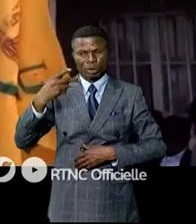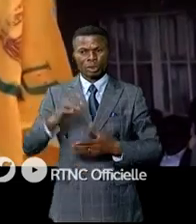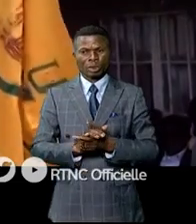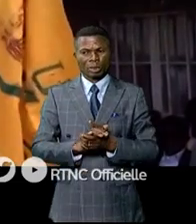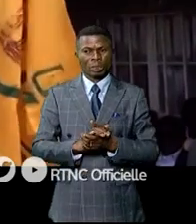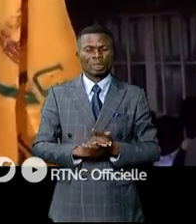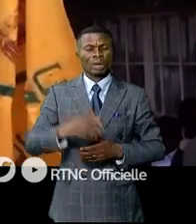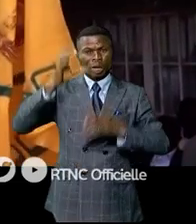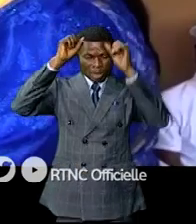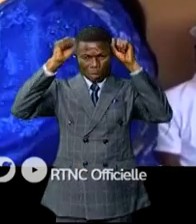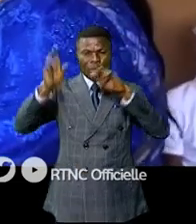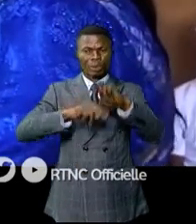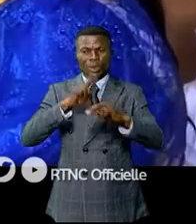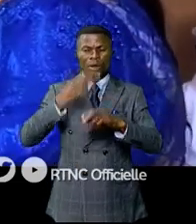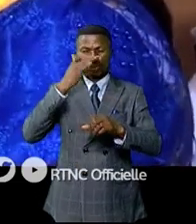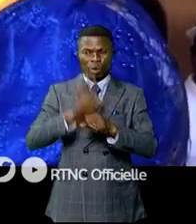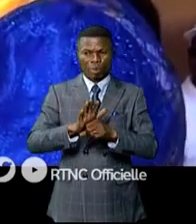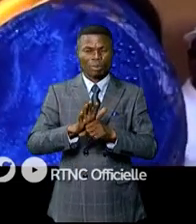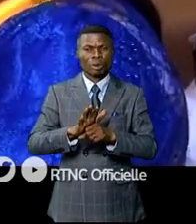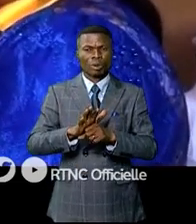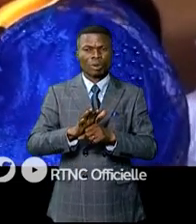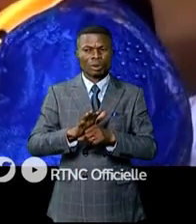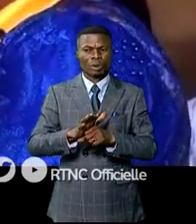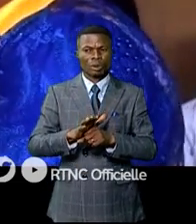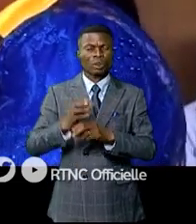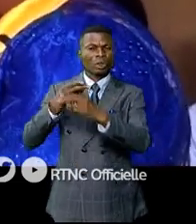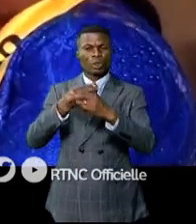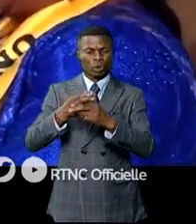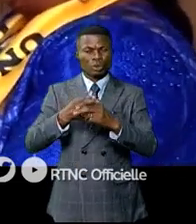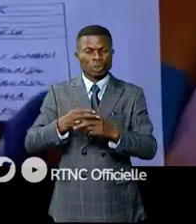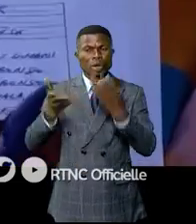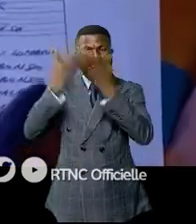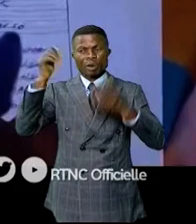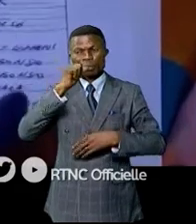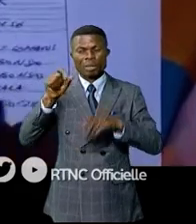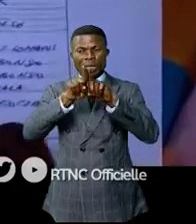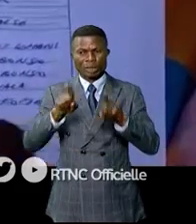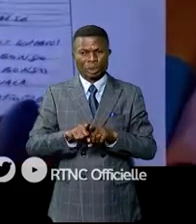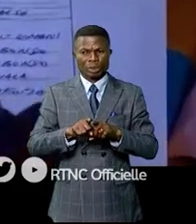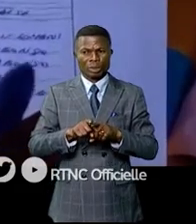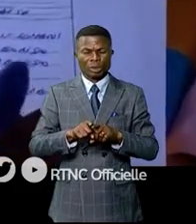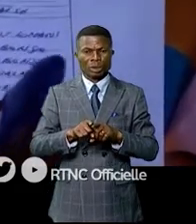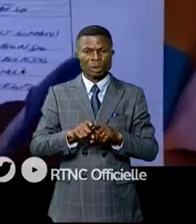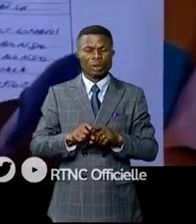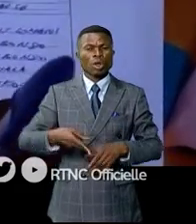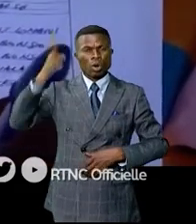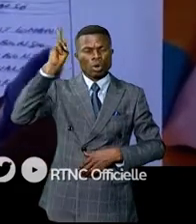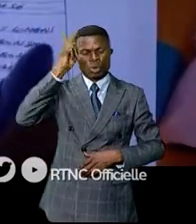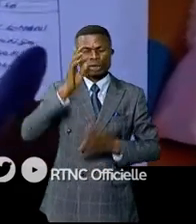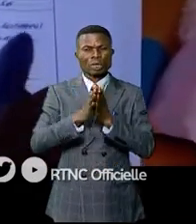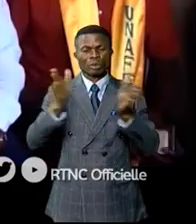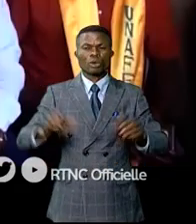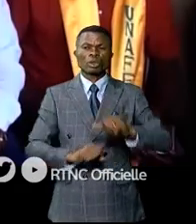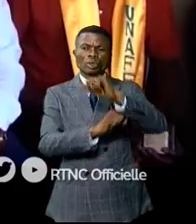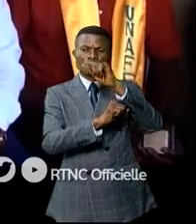son président national, promis de faire non seulement la sentinelle de Kipushi, mais aussi pour tout le Haut-Katanga,